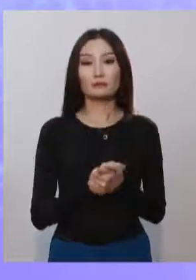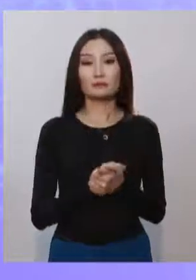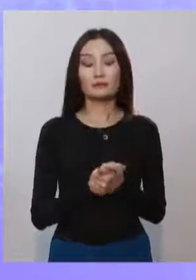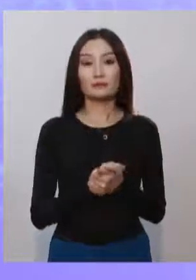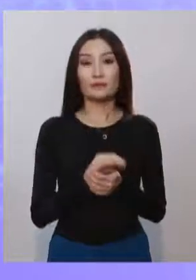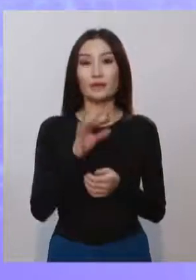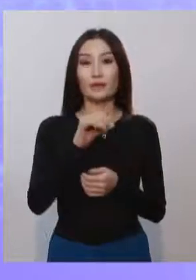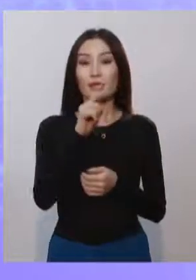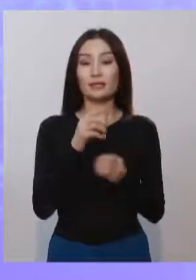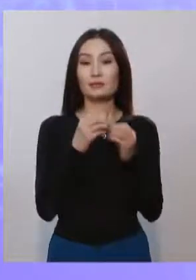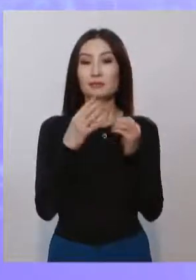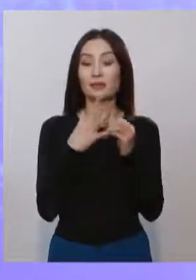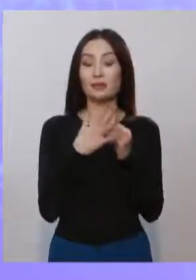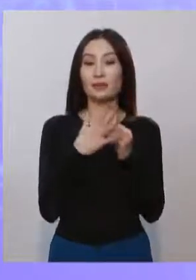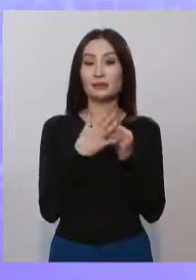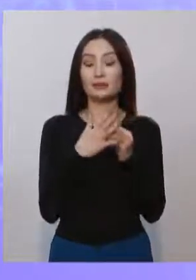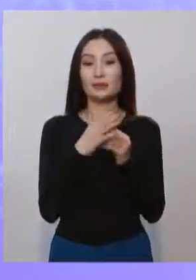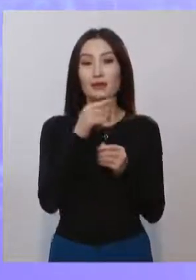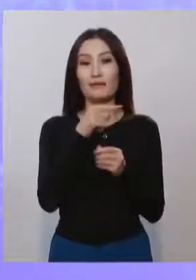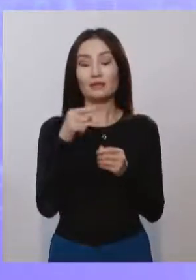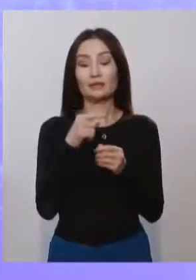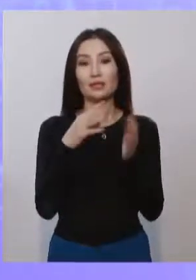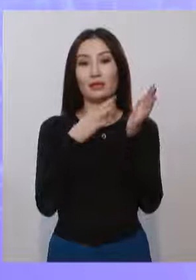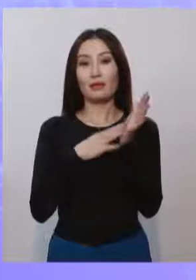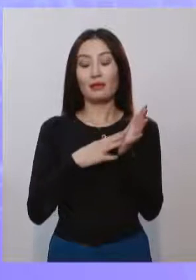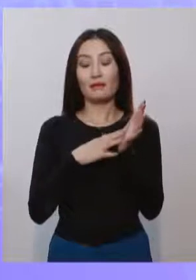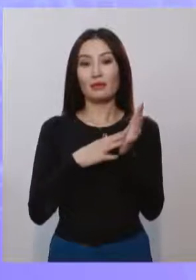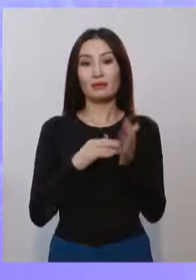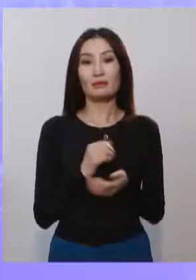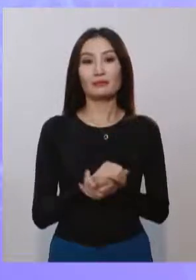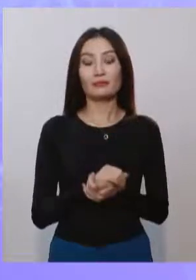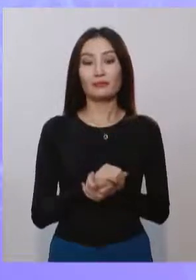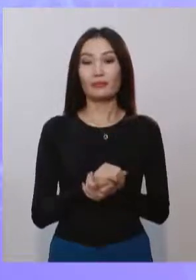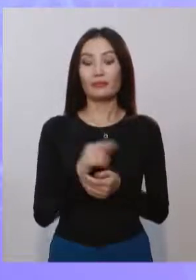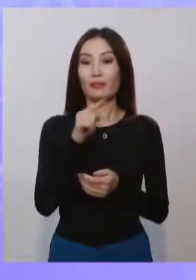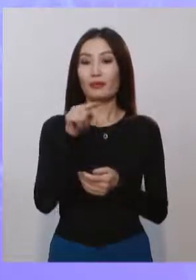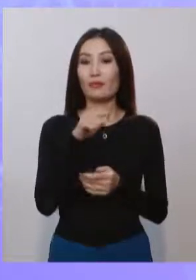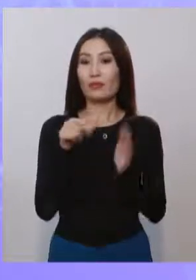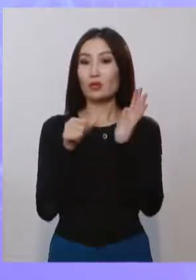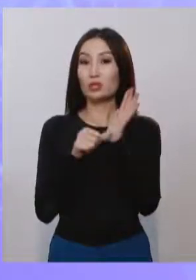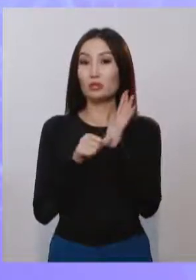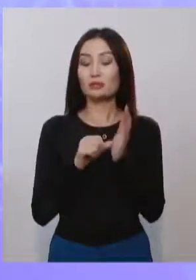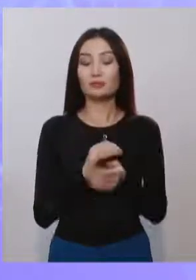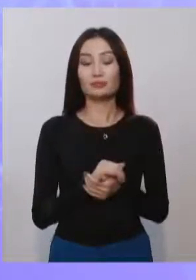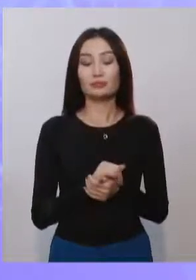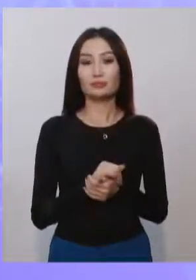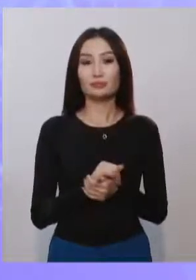из 15 вычесть 9 равно 6